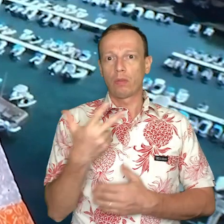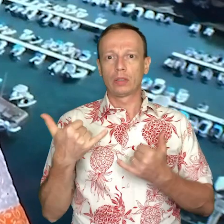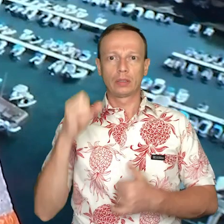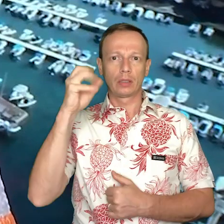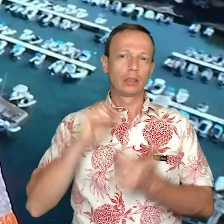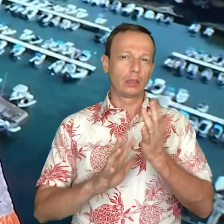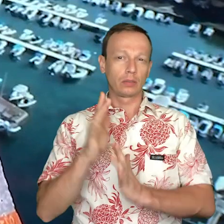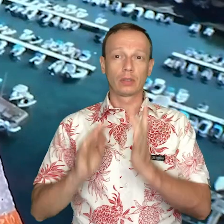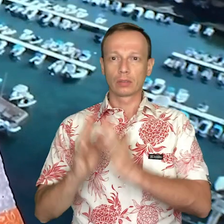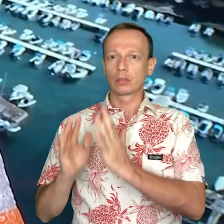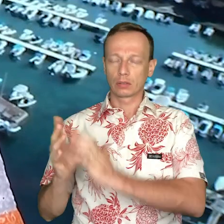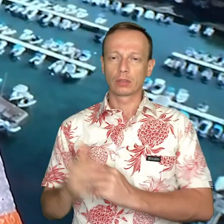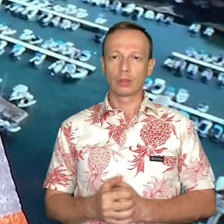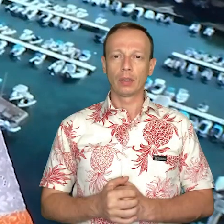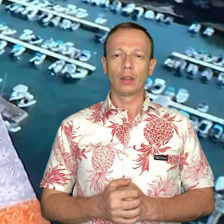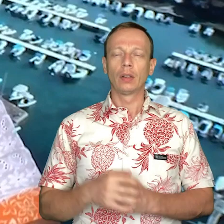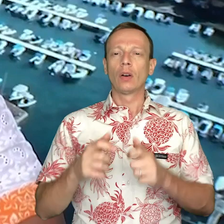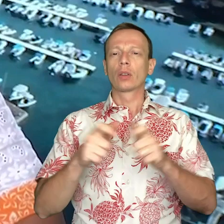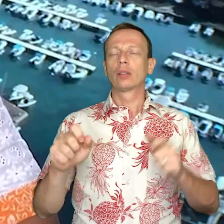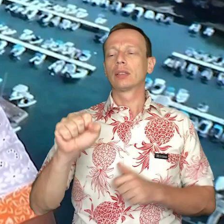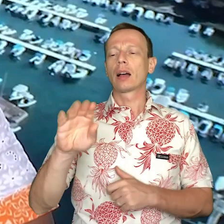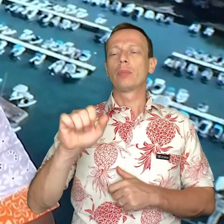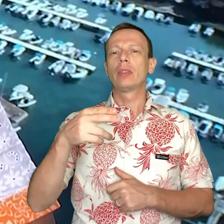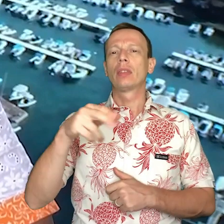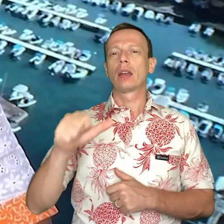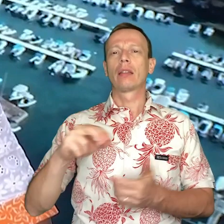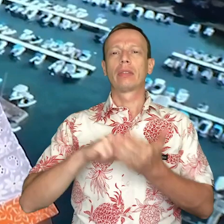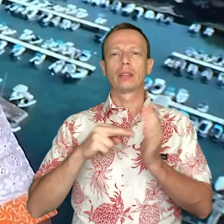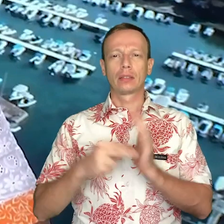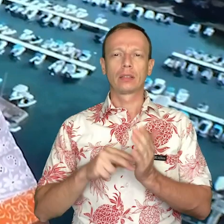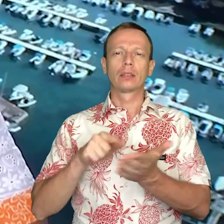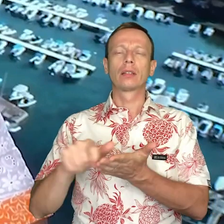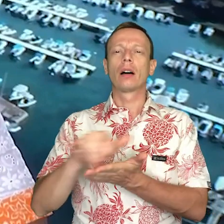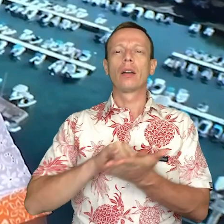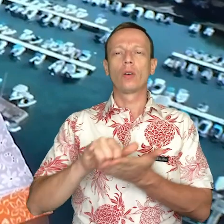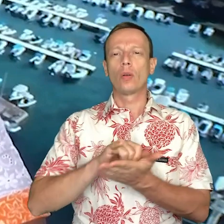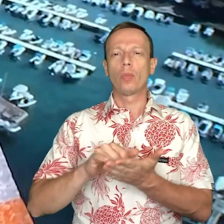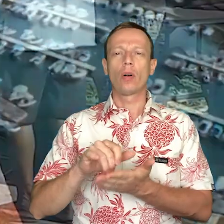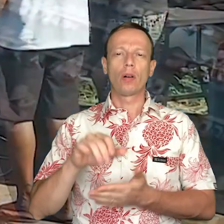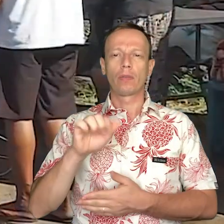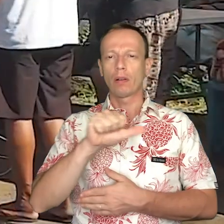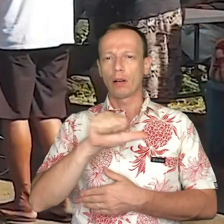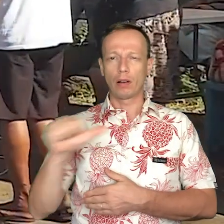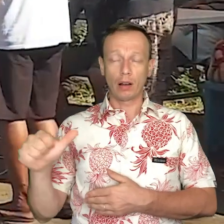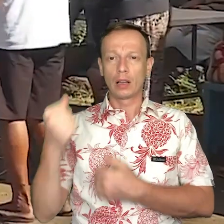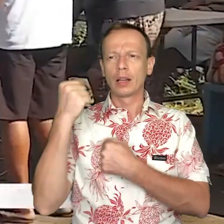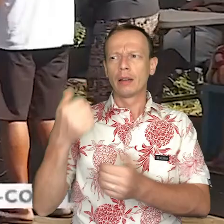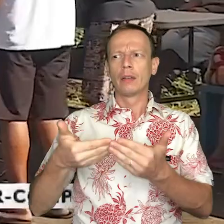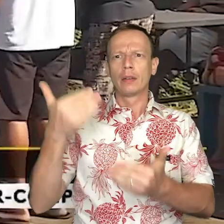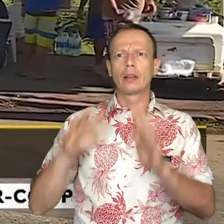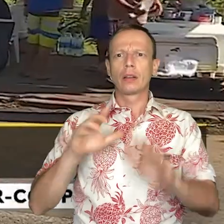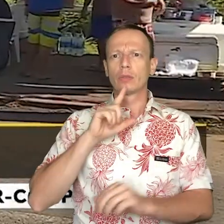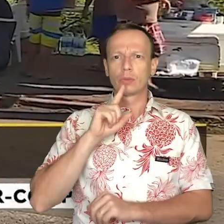novembre dernier. Les salariés de Sabena Technique situés sur la plateforme de l'aéroport de Tritif AA en grève